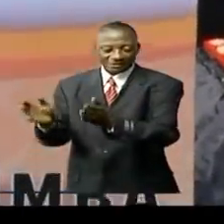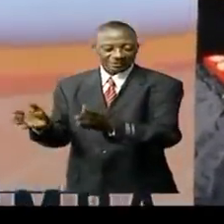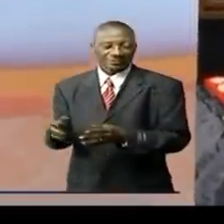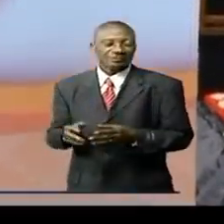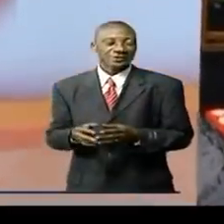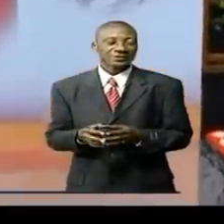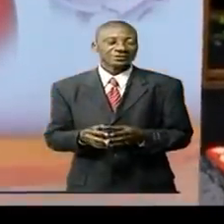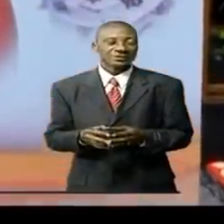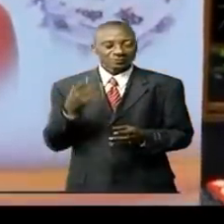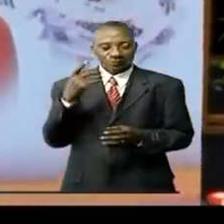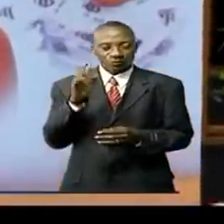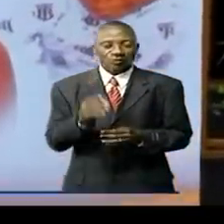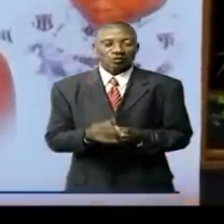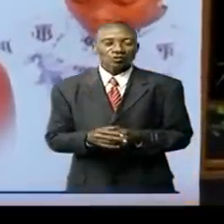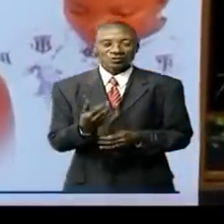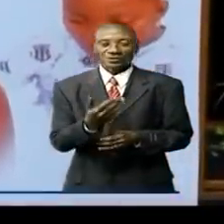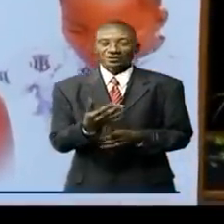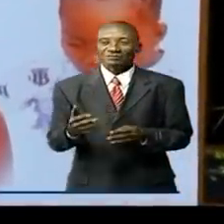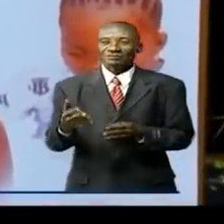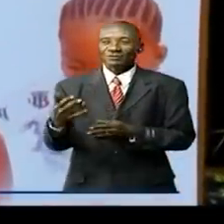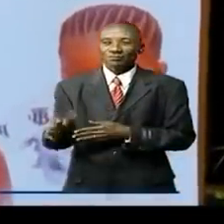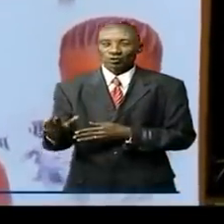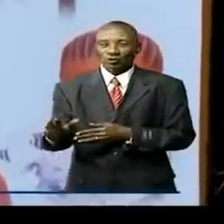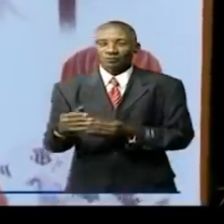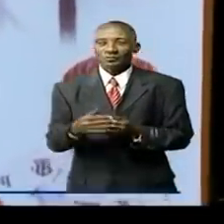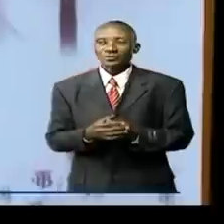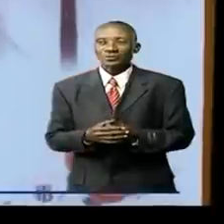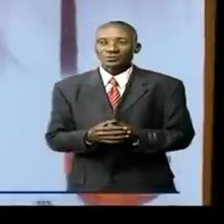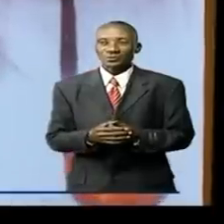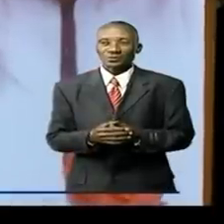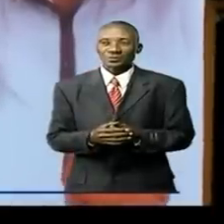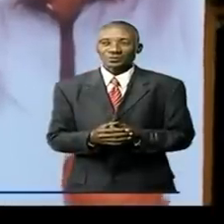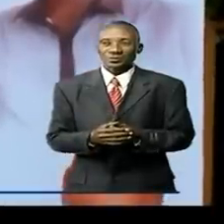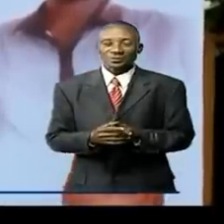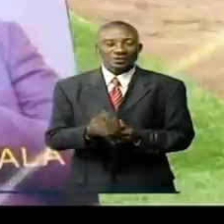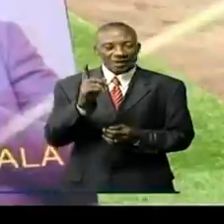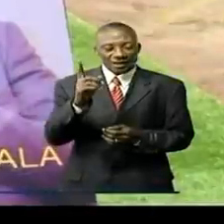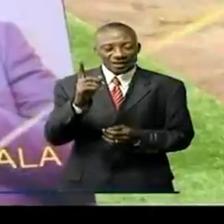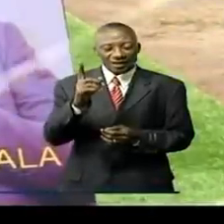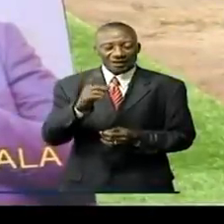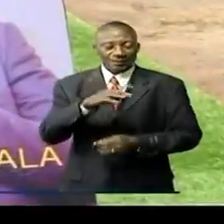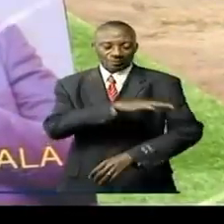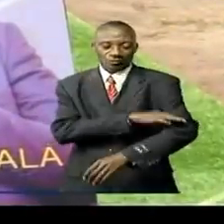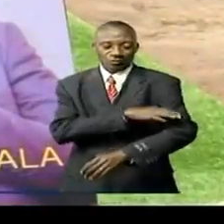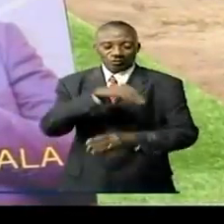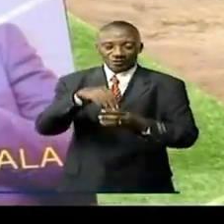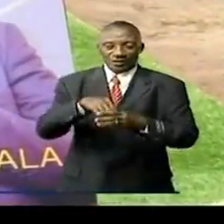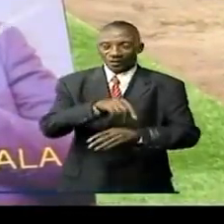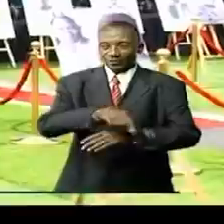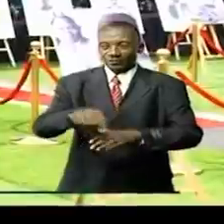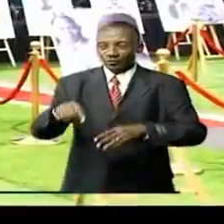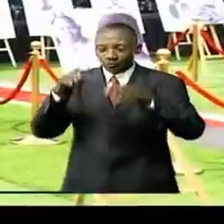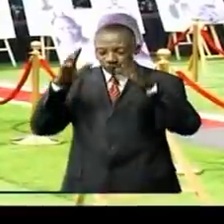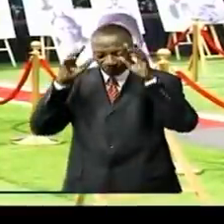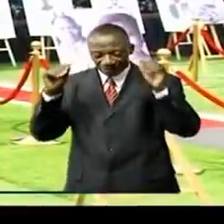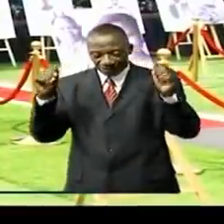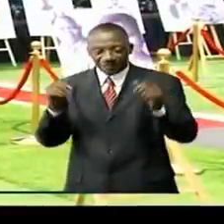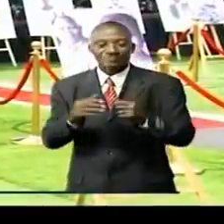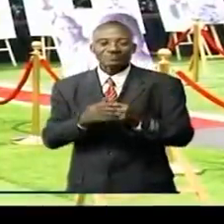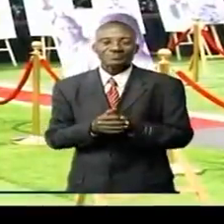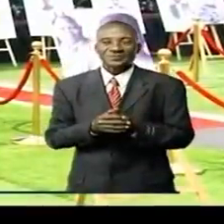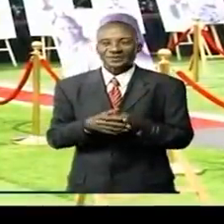Katala, chef protocole à la maison civile du chef de l'État, étaient exposés au funérarium pour un dernier hommage avant